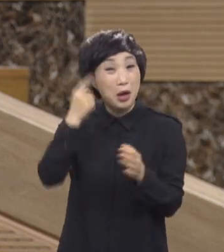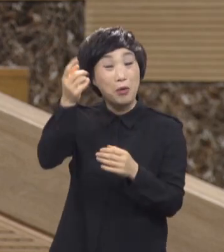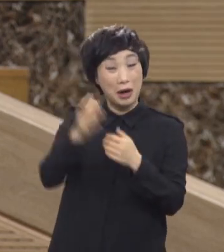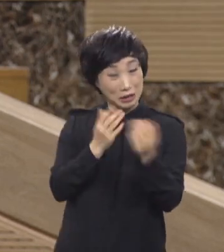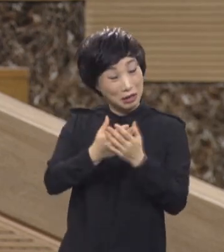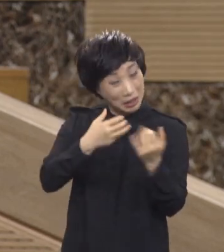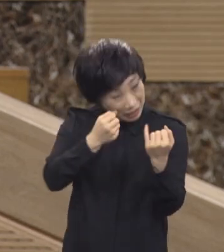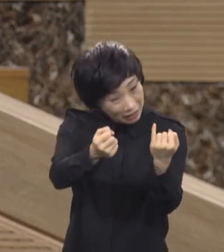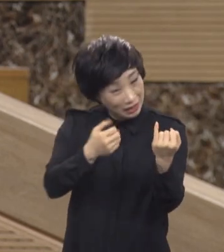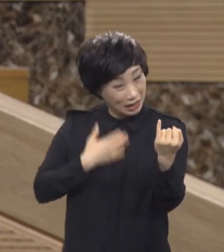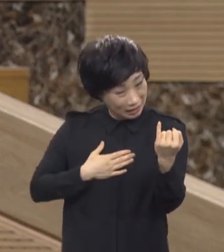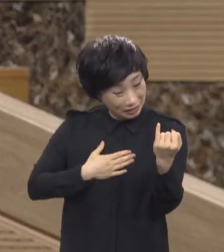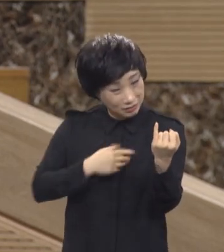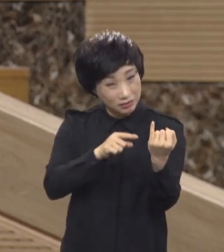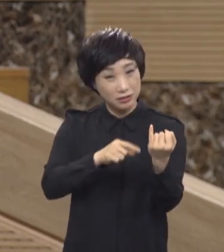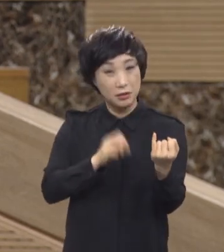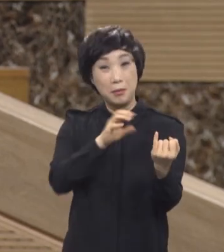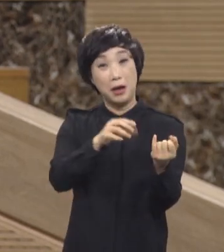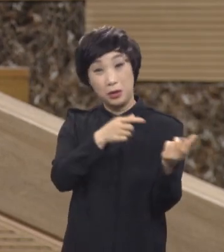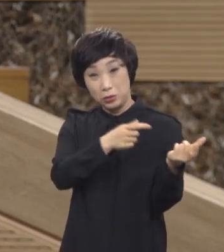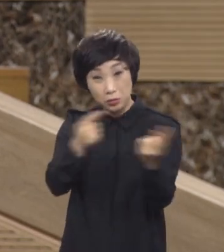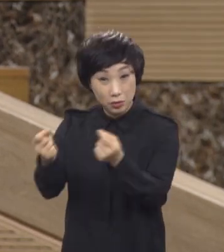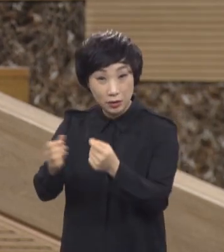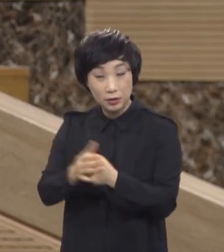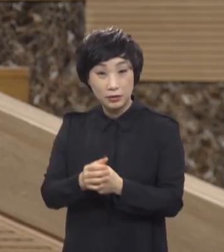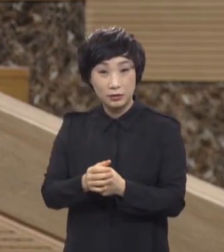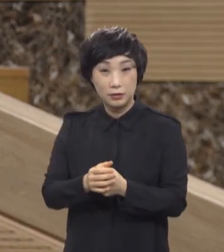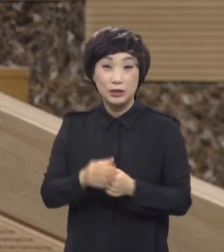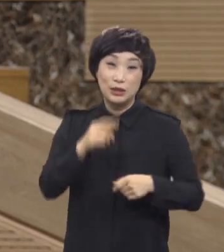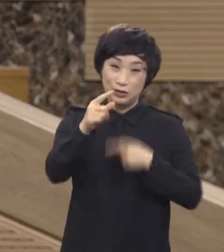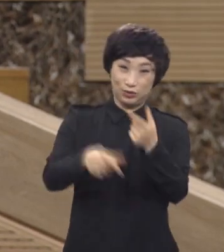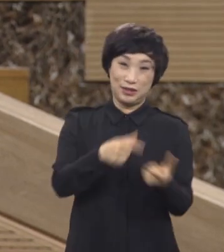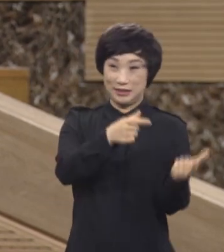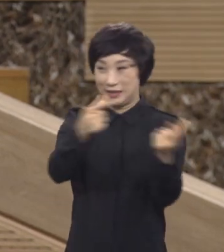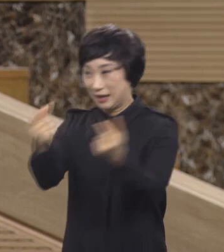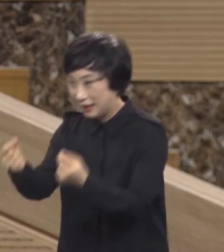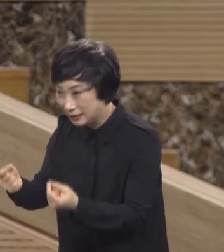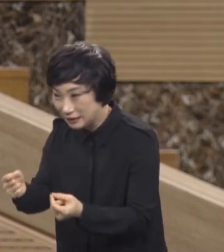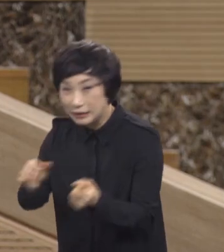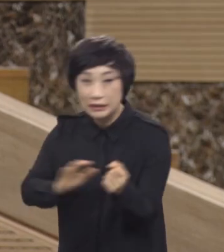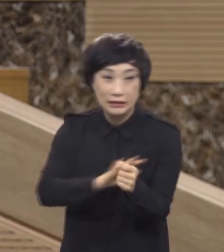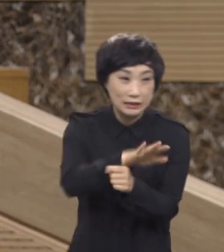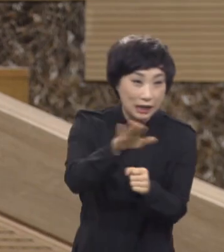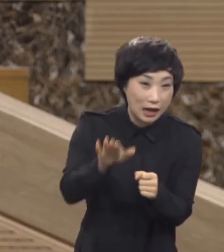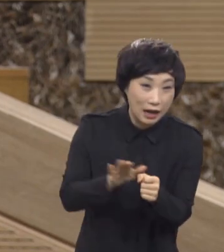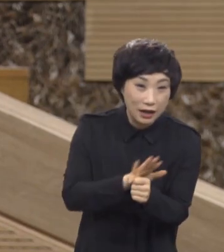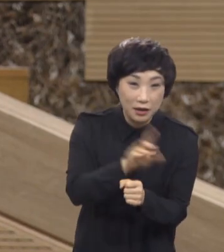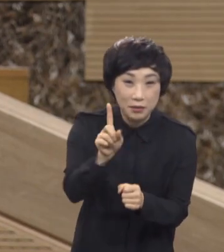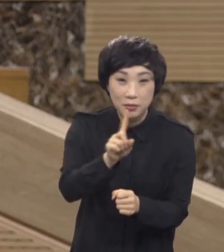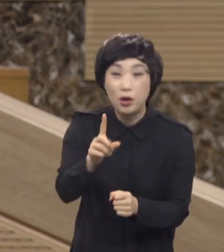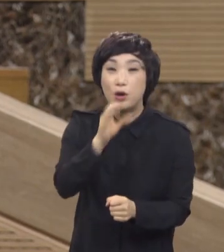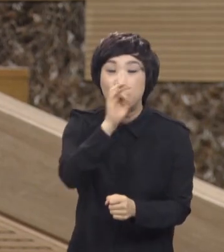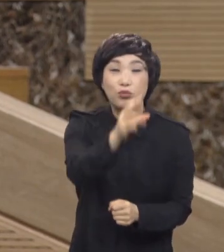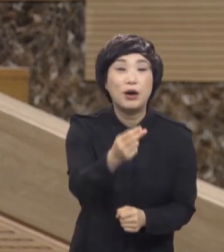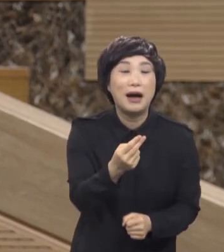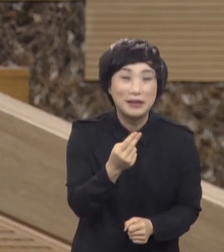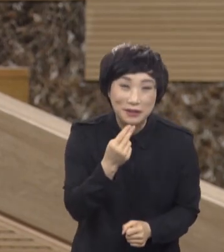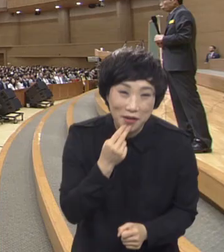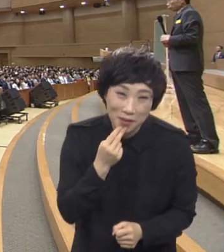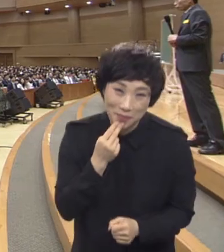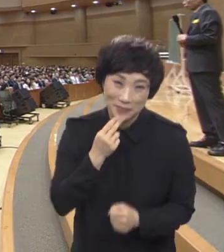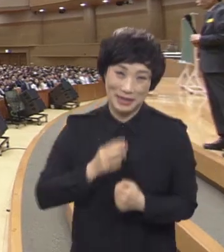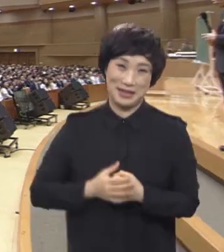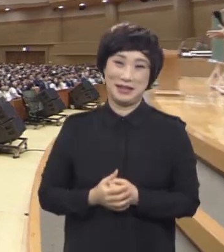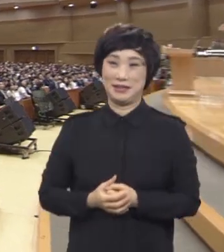똑같이 말해 마치 사랑은 사랑은 불가능이 없는 것이다